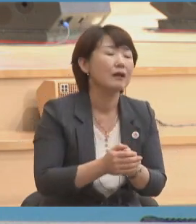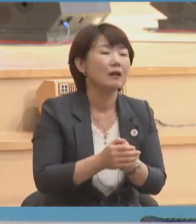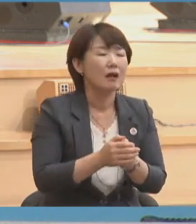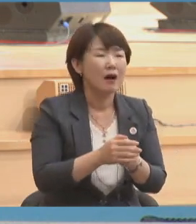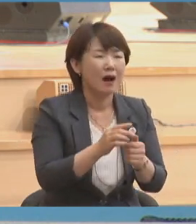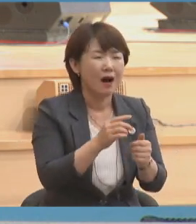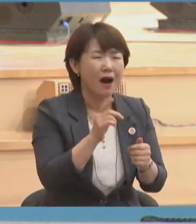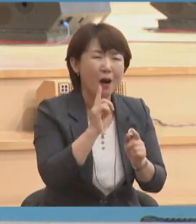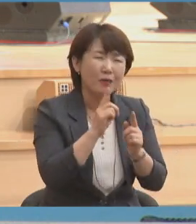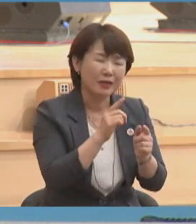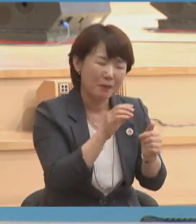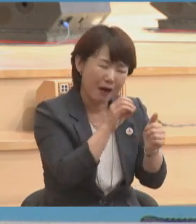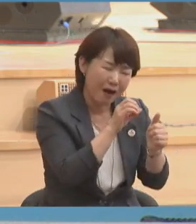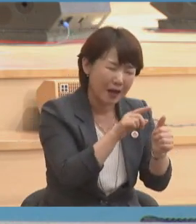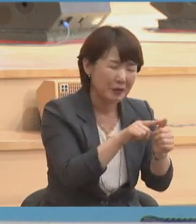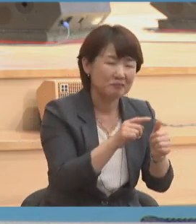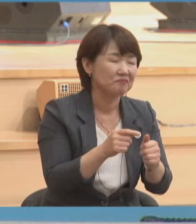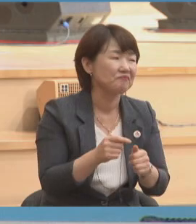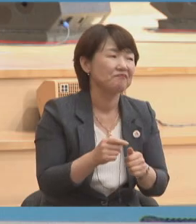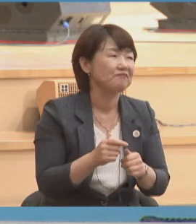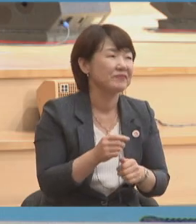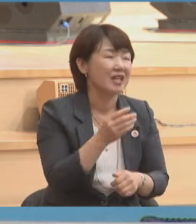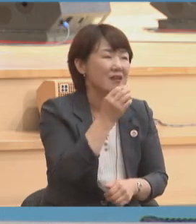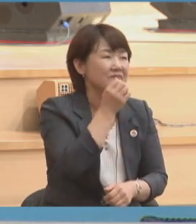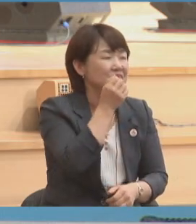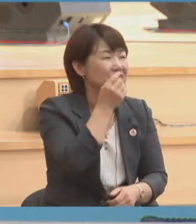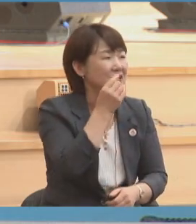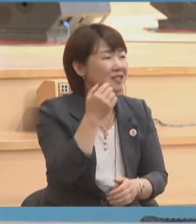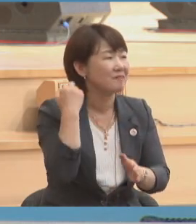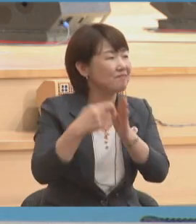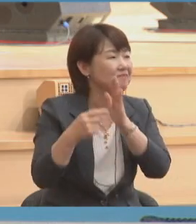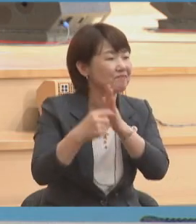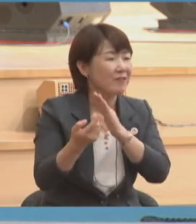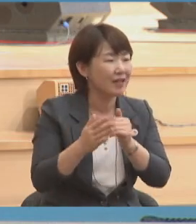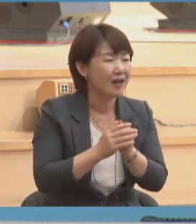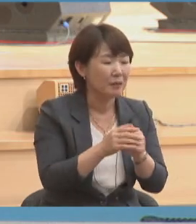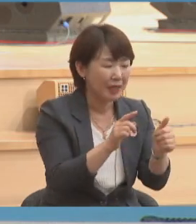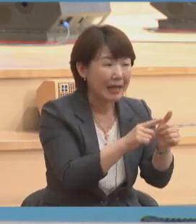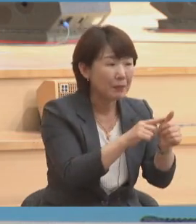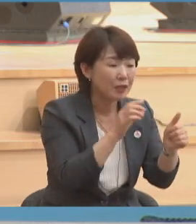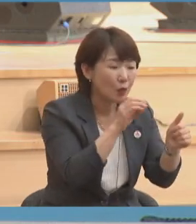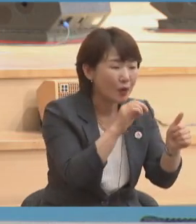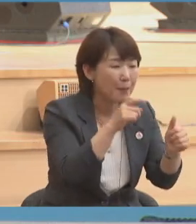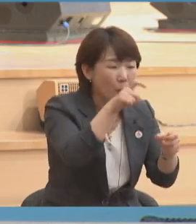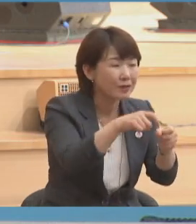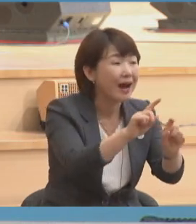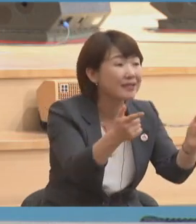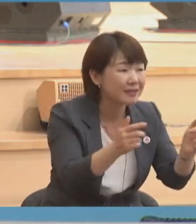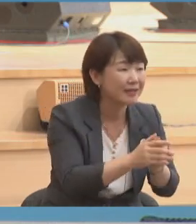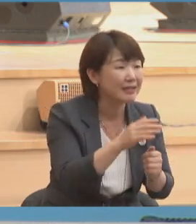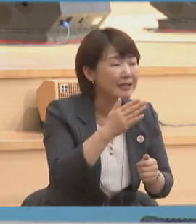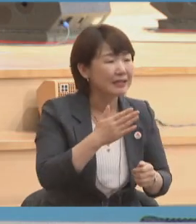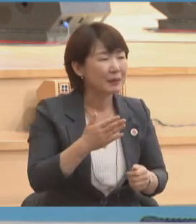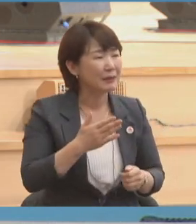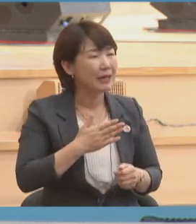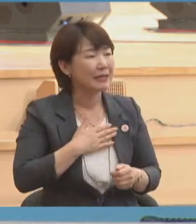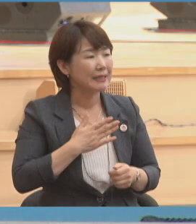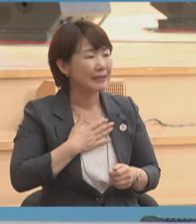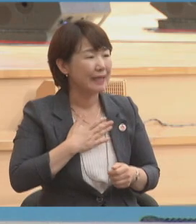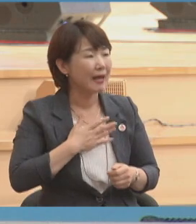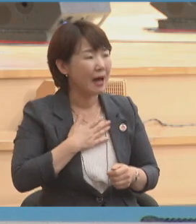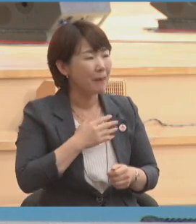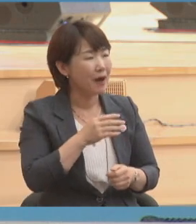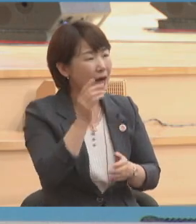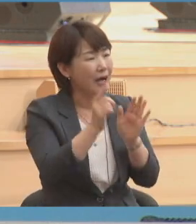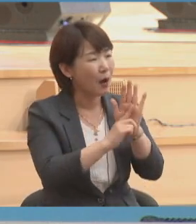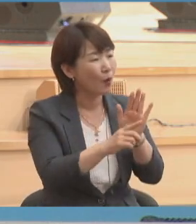남편에게, 남편을 전도하려고 한 건 아니야. 제가 그랬대요. 금요일인가 뭐 주일인가 제가 그렇게